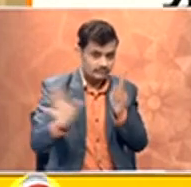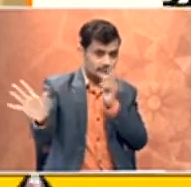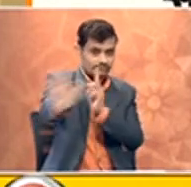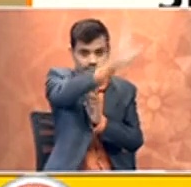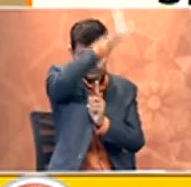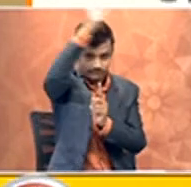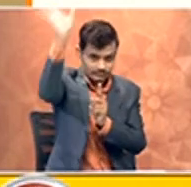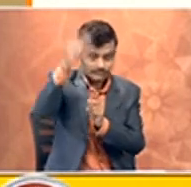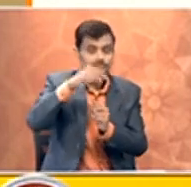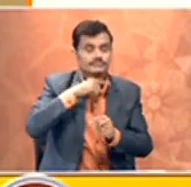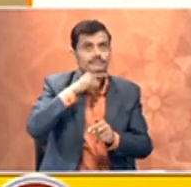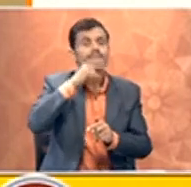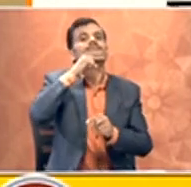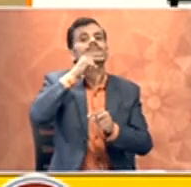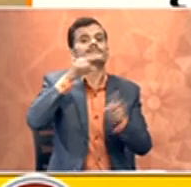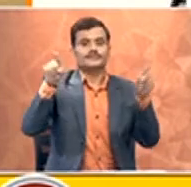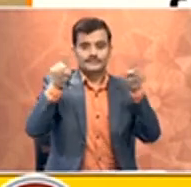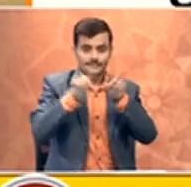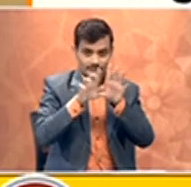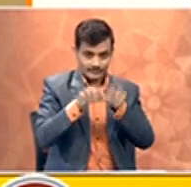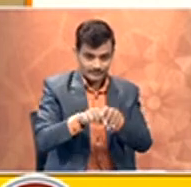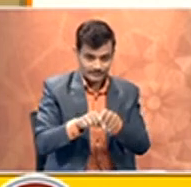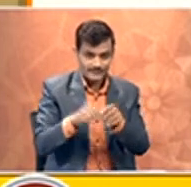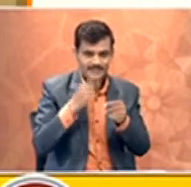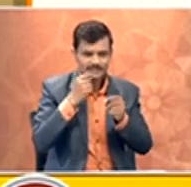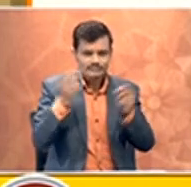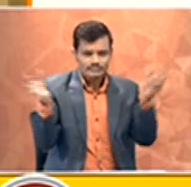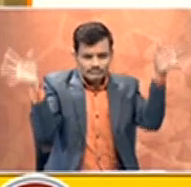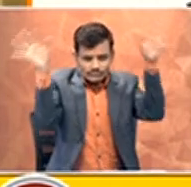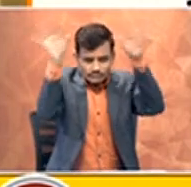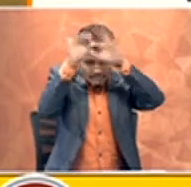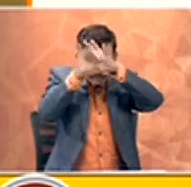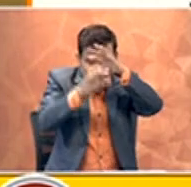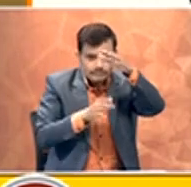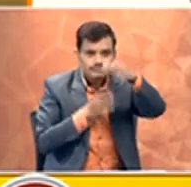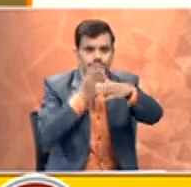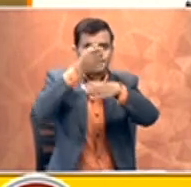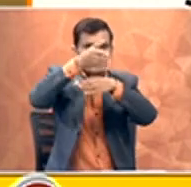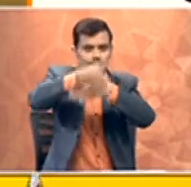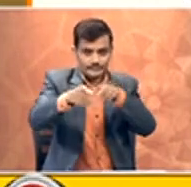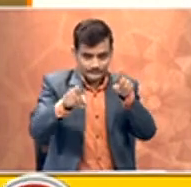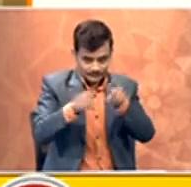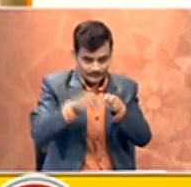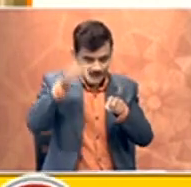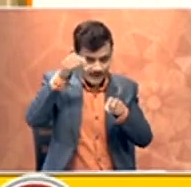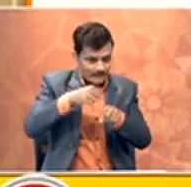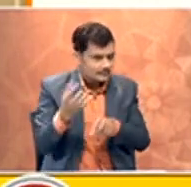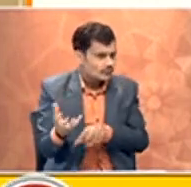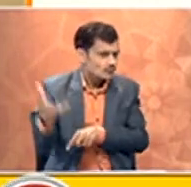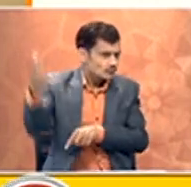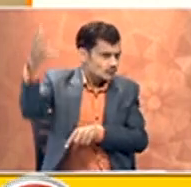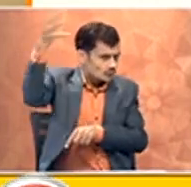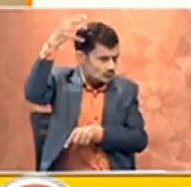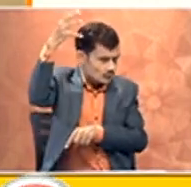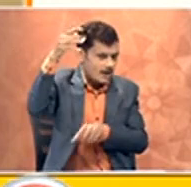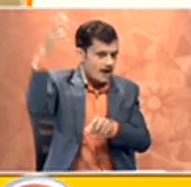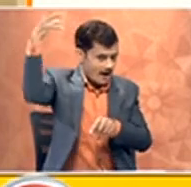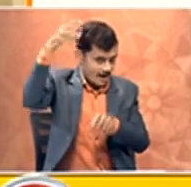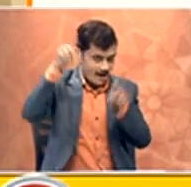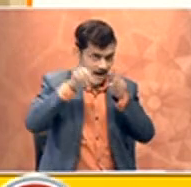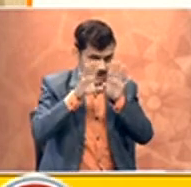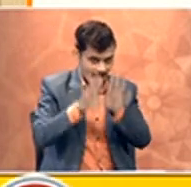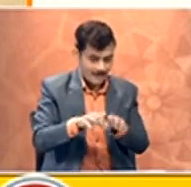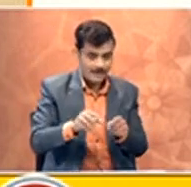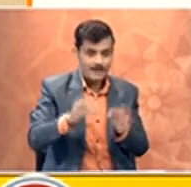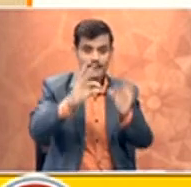में सर उठाकर, घने बादलों को चीरकर, अभी तो सूरज उगा है।